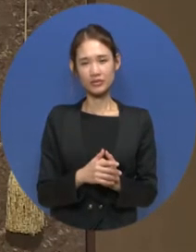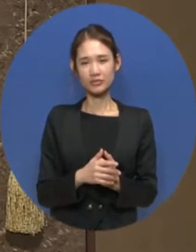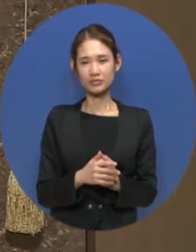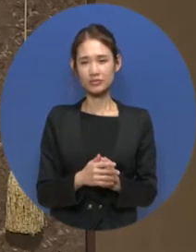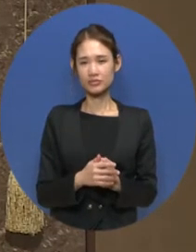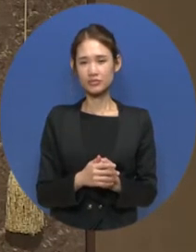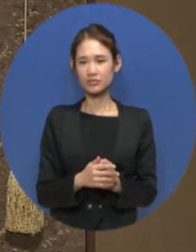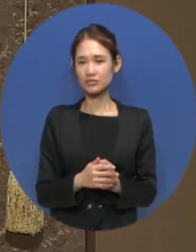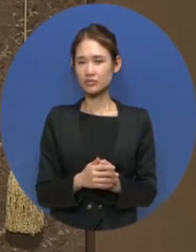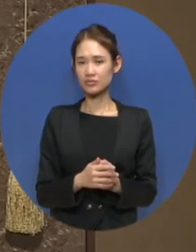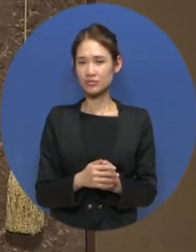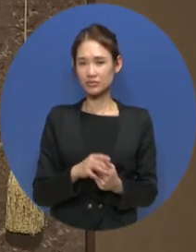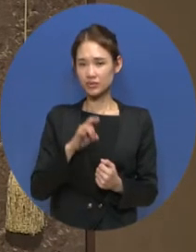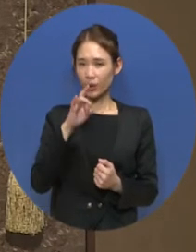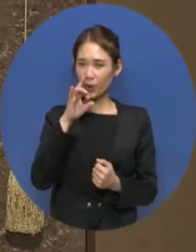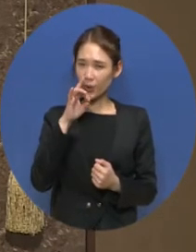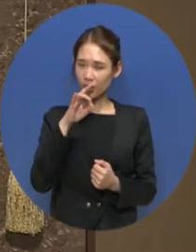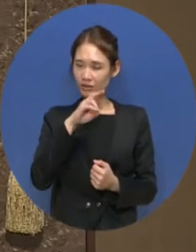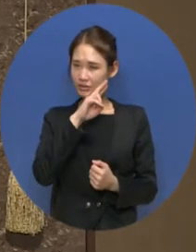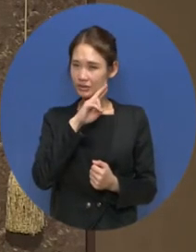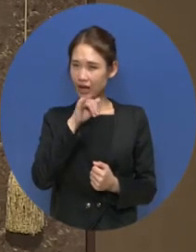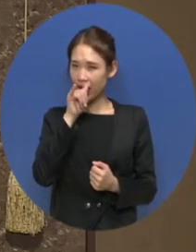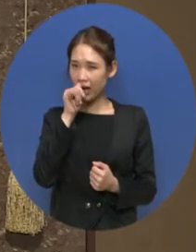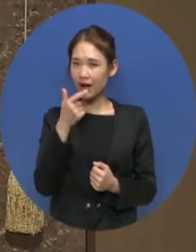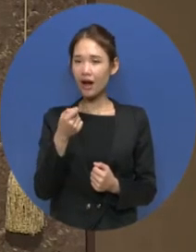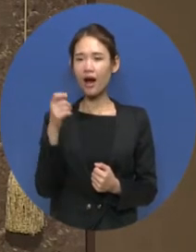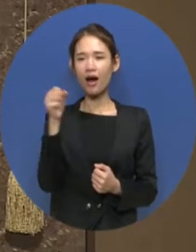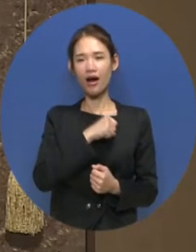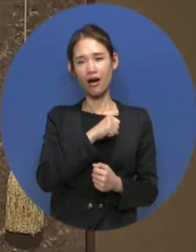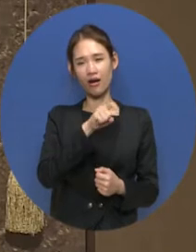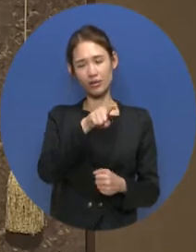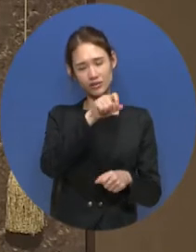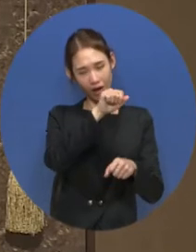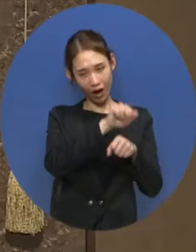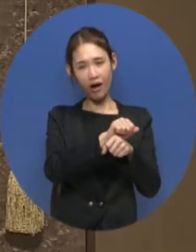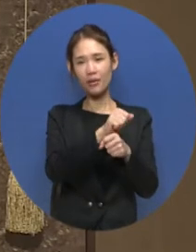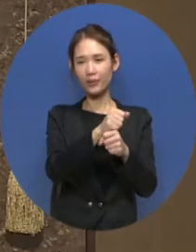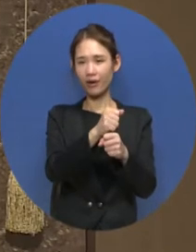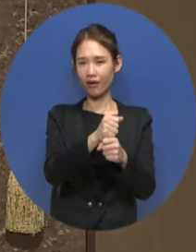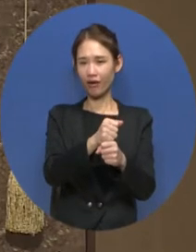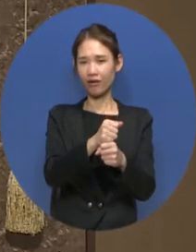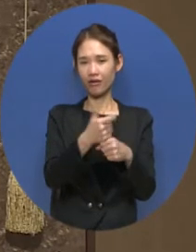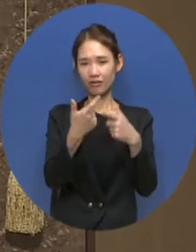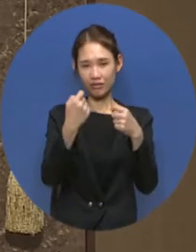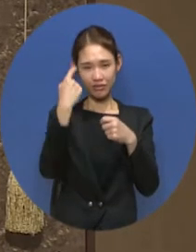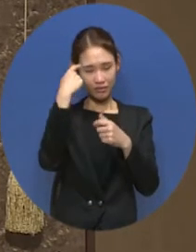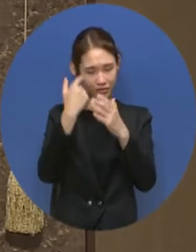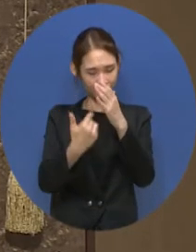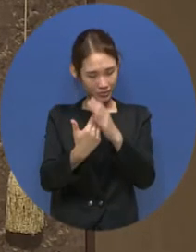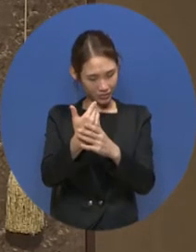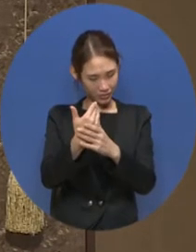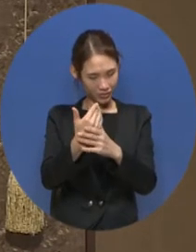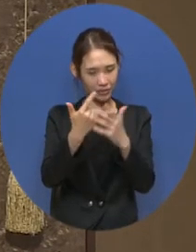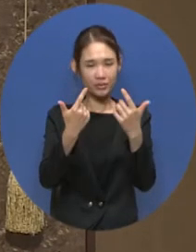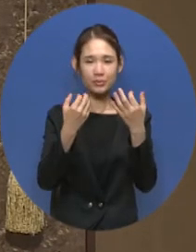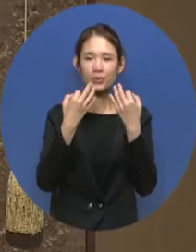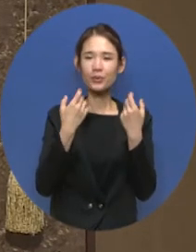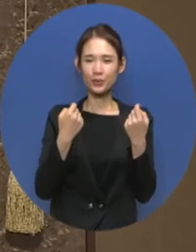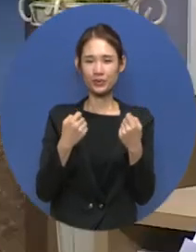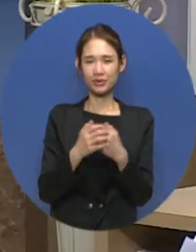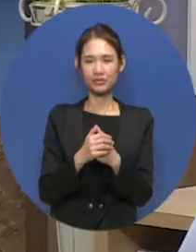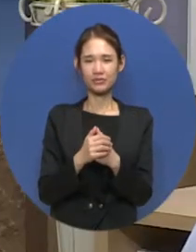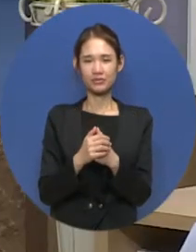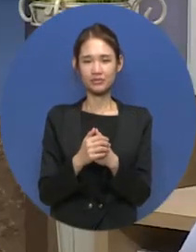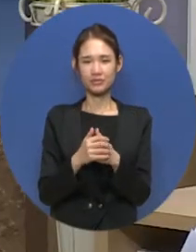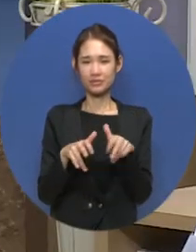그러한 좀 맨 처음 의구심이 있다가 되게 잘 만든다, 되게 좋다라고 하는 이제 이러한 생각들을 가지고 보는 네. 것 같습니다. 예. 그러니까